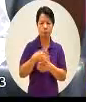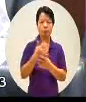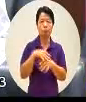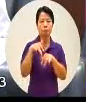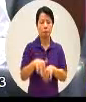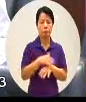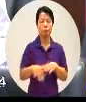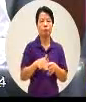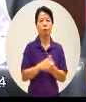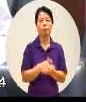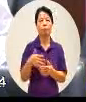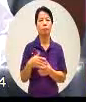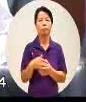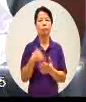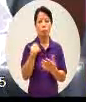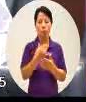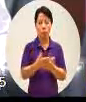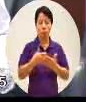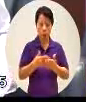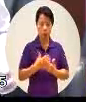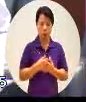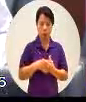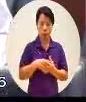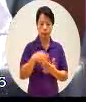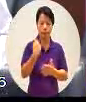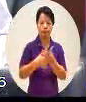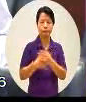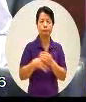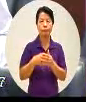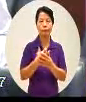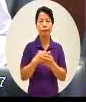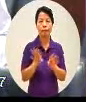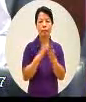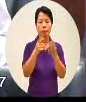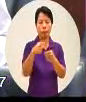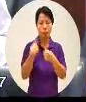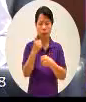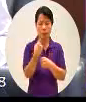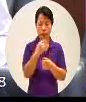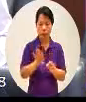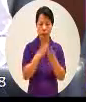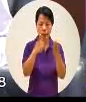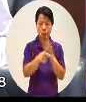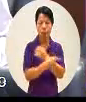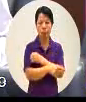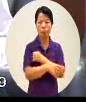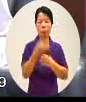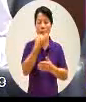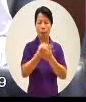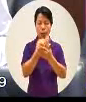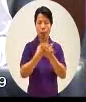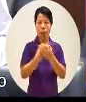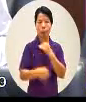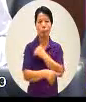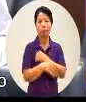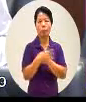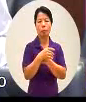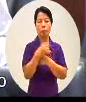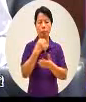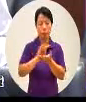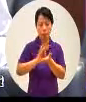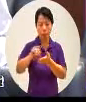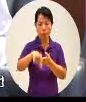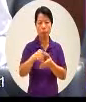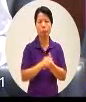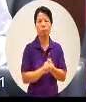说要开源节流以外呢，我希望说我们的各局处市长，你